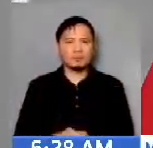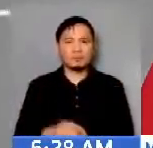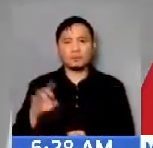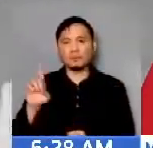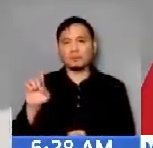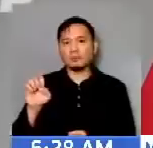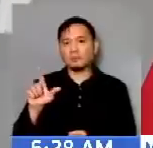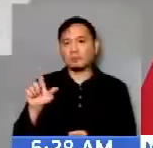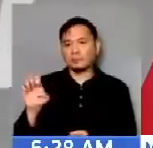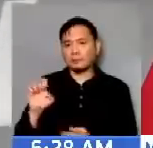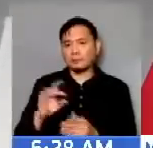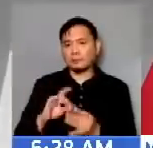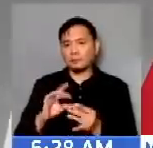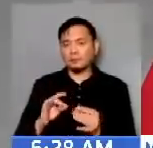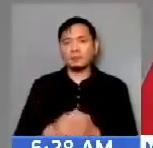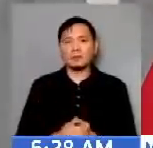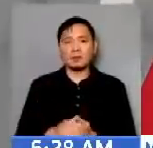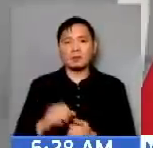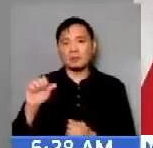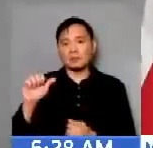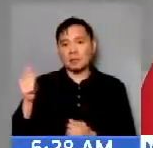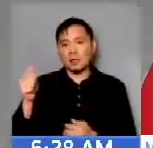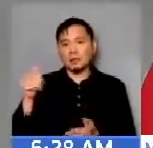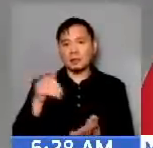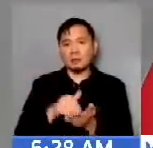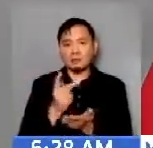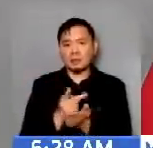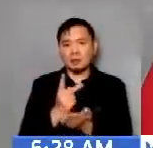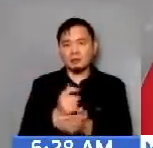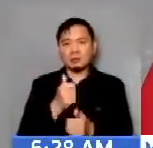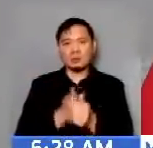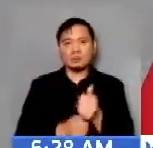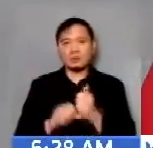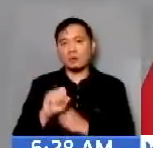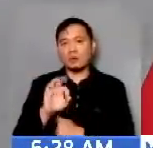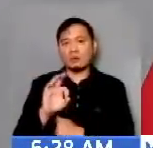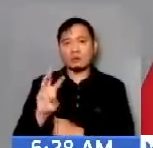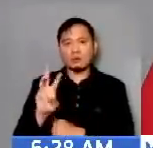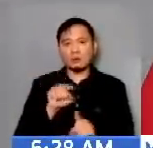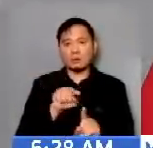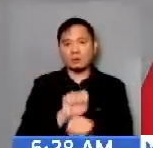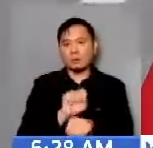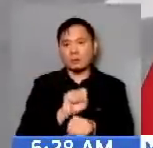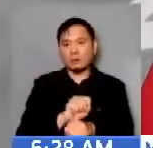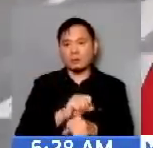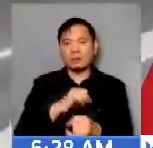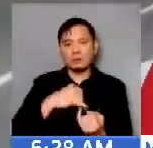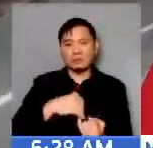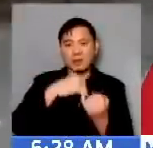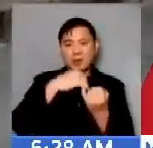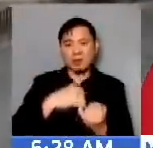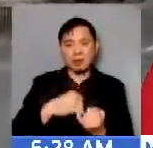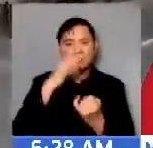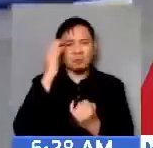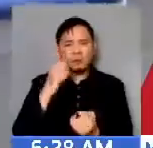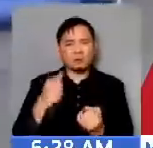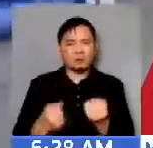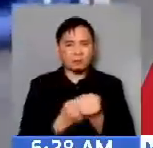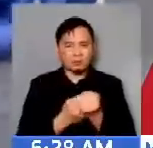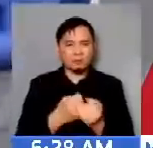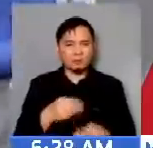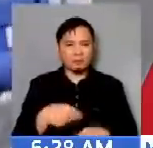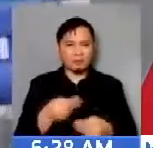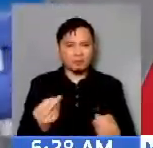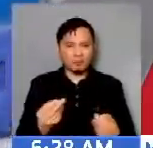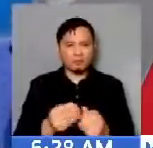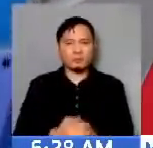mahigit 10,000 pisong financial assistance ang bawat OFW na naiipit sa lockdown sa Shanghai. Sa ngayon, namamahagi